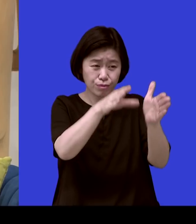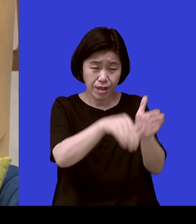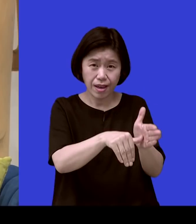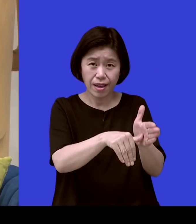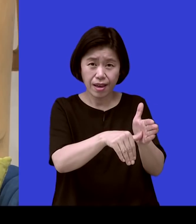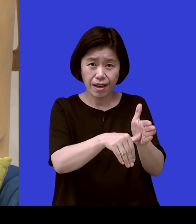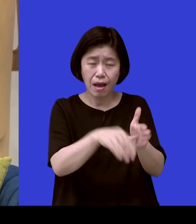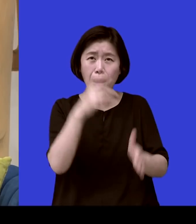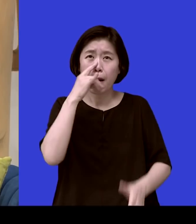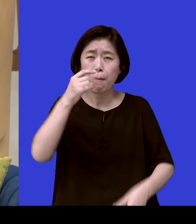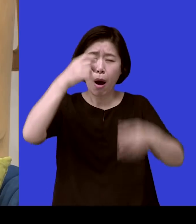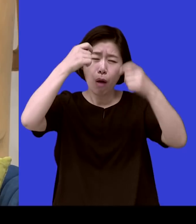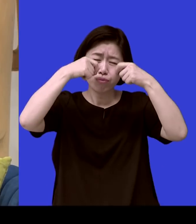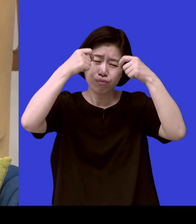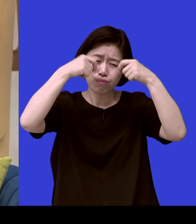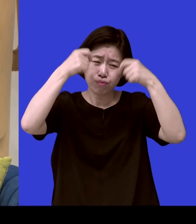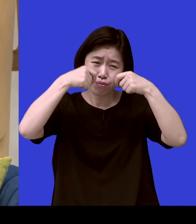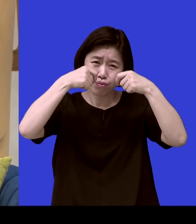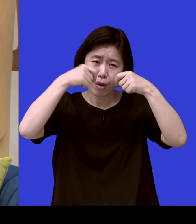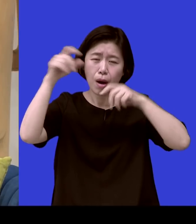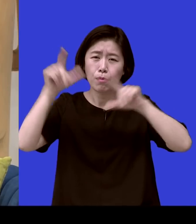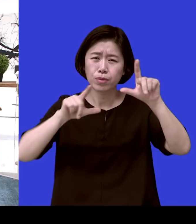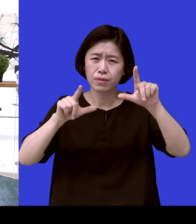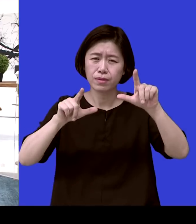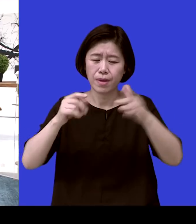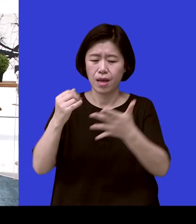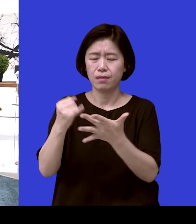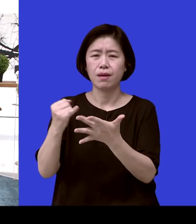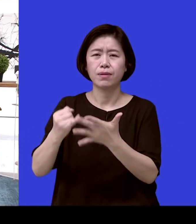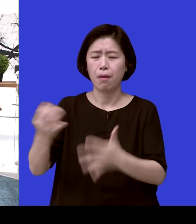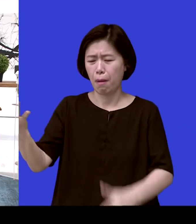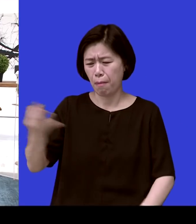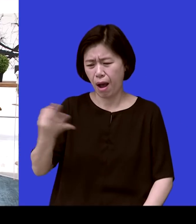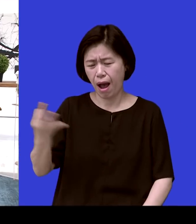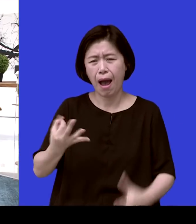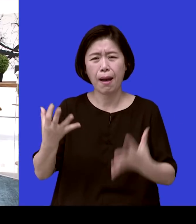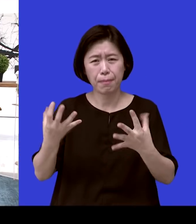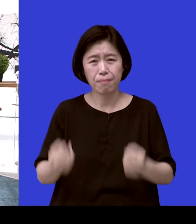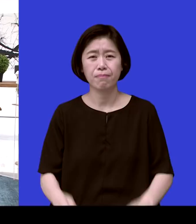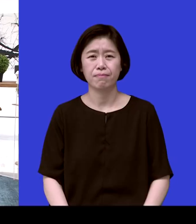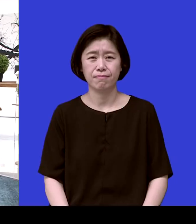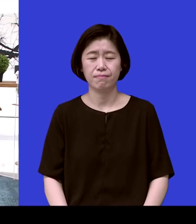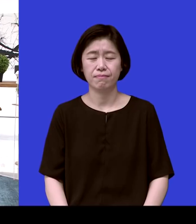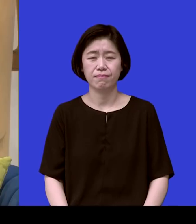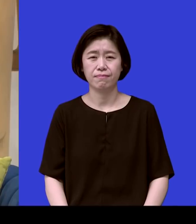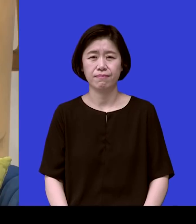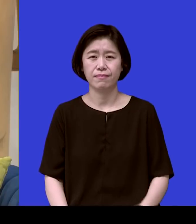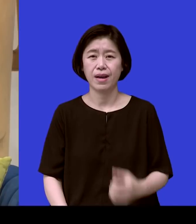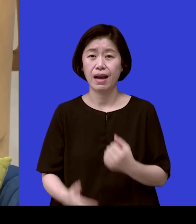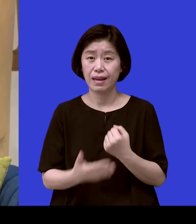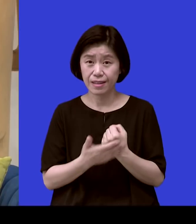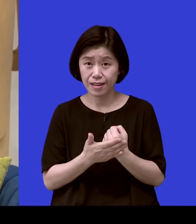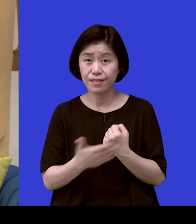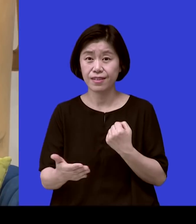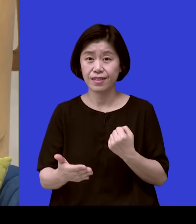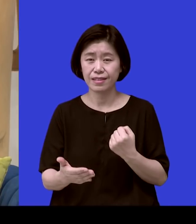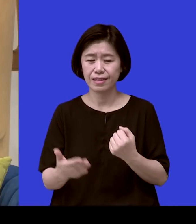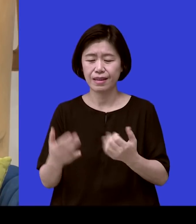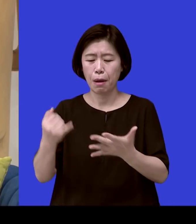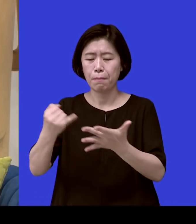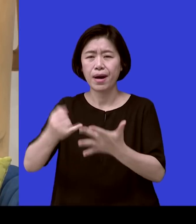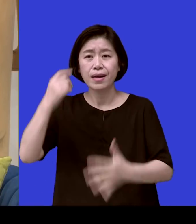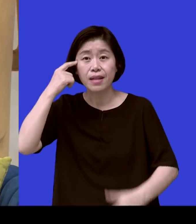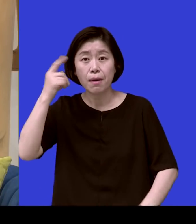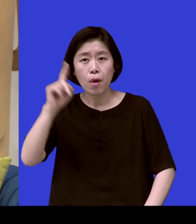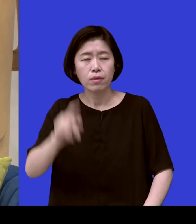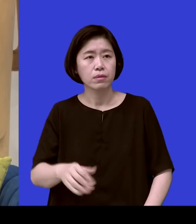쾅 닫고 아이가 가고 나면 제가 앉아서 막 울었대요. 어. 그러니까 그거를 본 자기는 예. 나는 저렇게 안 살